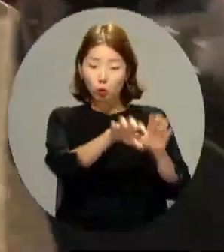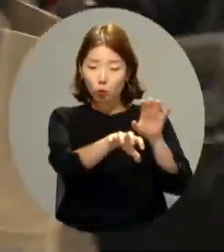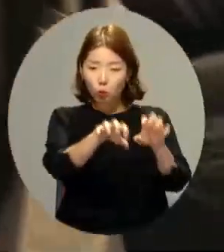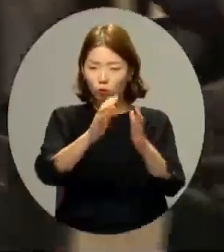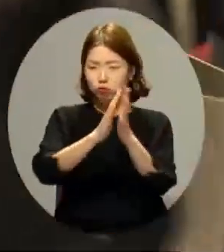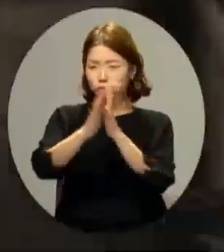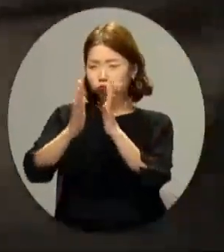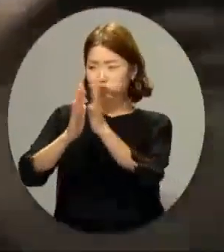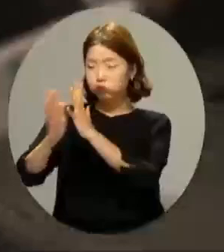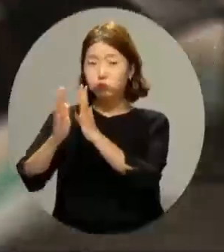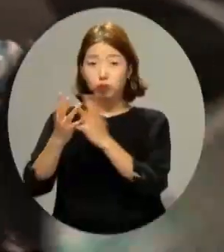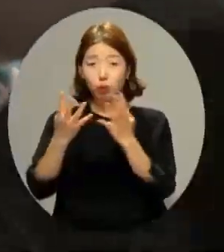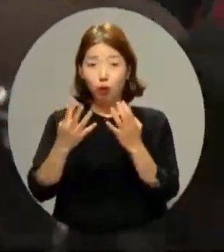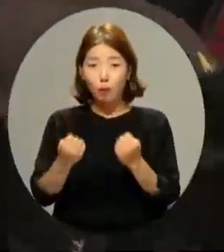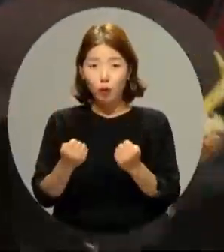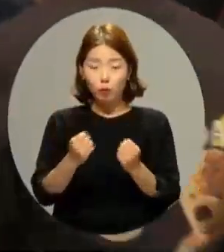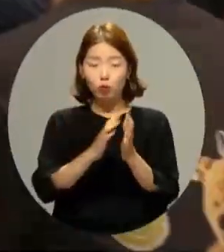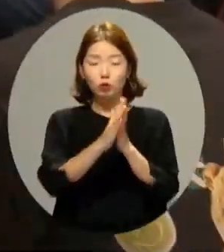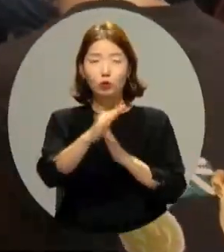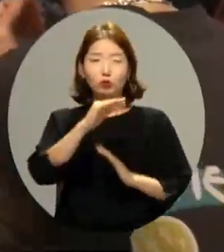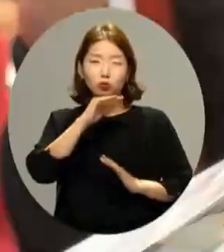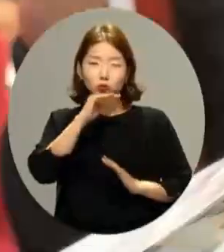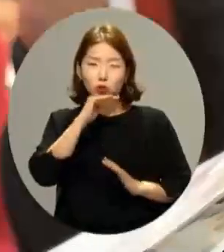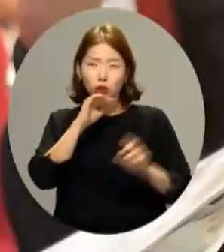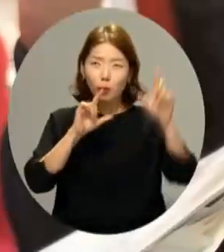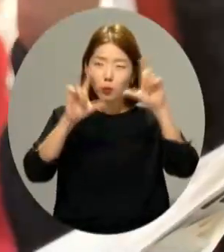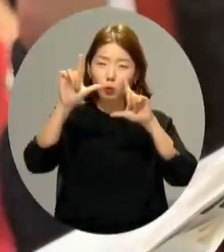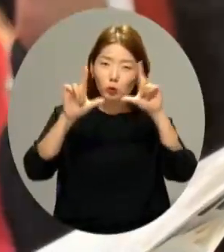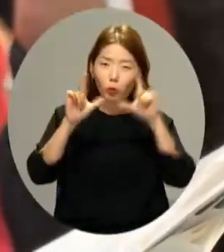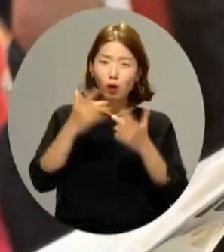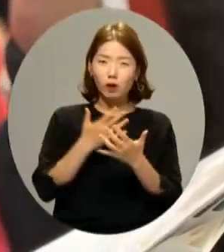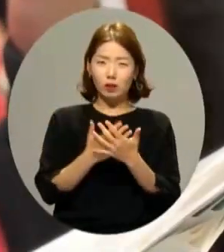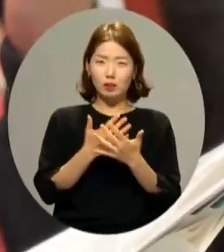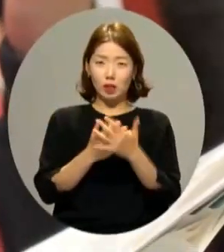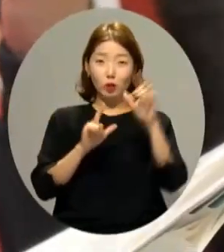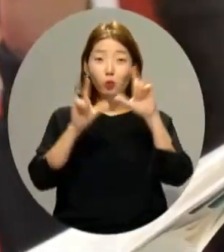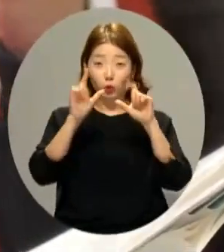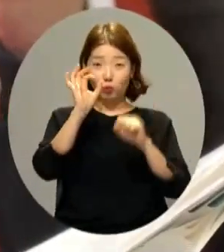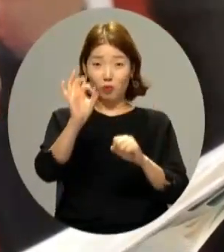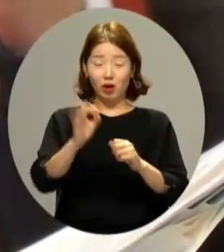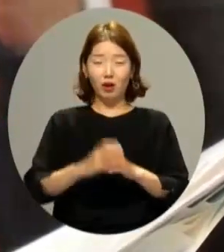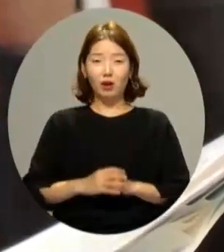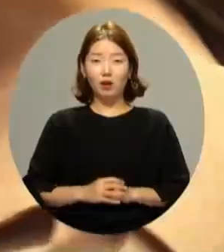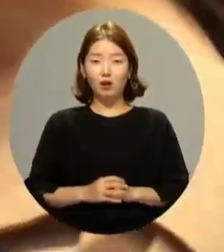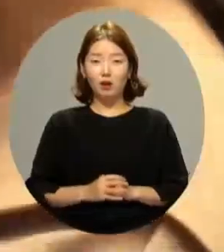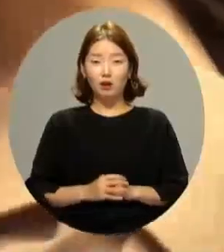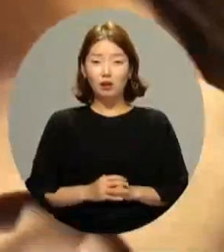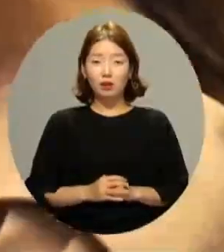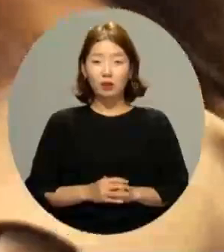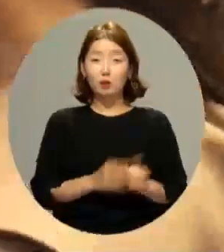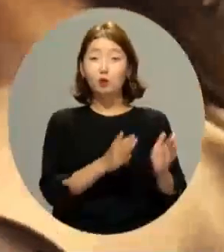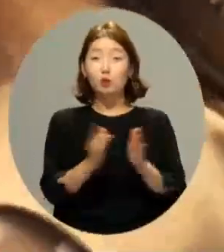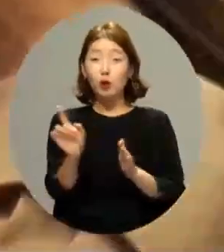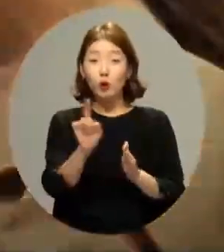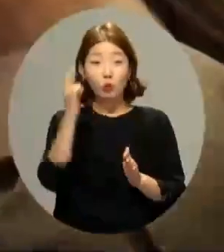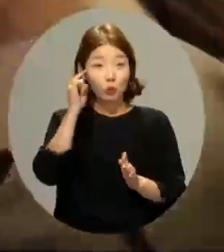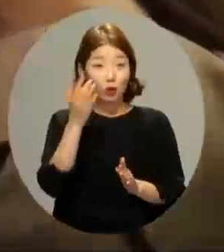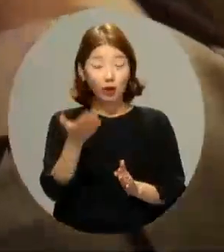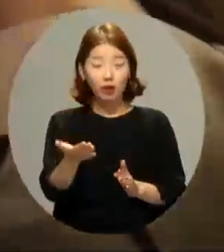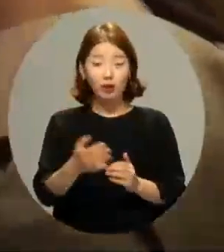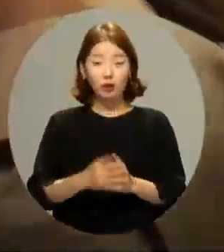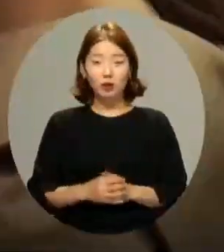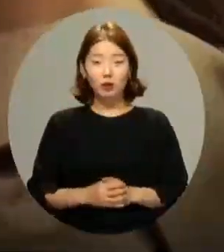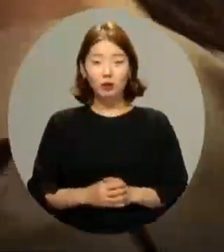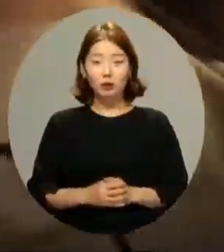대기줄이 늘어섰고 면접 순서를 기다리는 이들의 표정엔 긴장감이 역력합니다 지금 어떤 준비했어요 입사하기